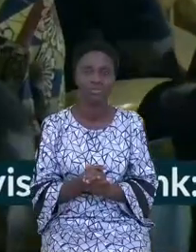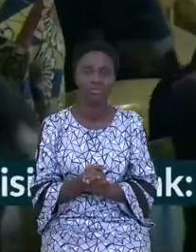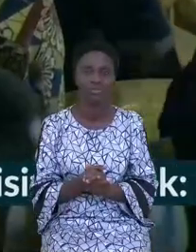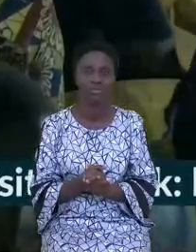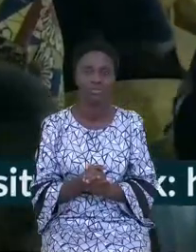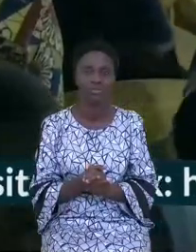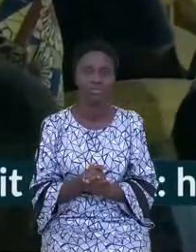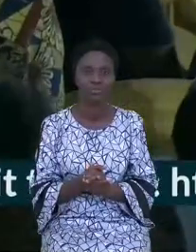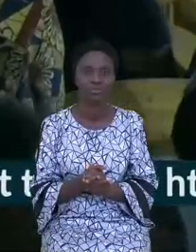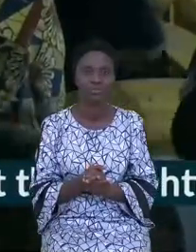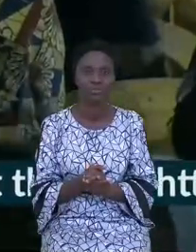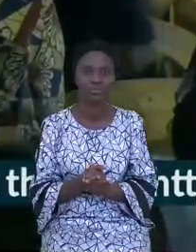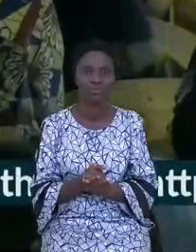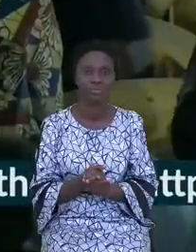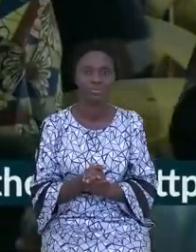Le nom,